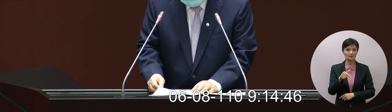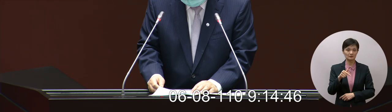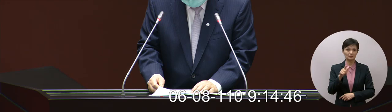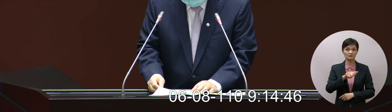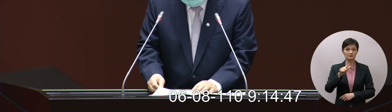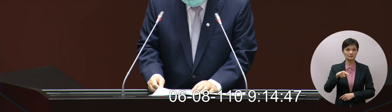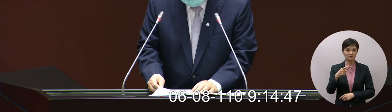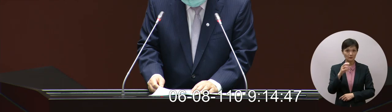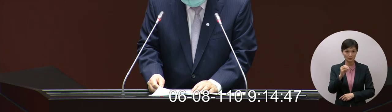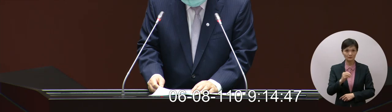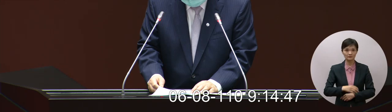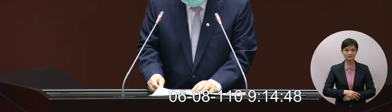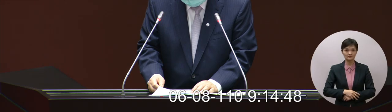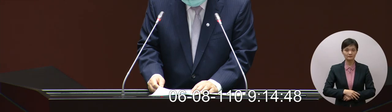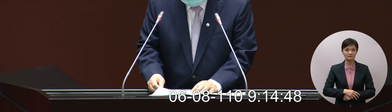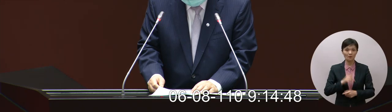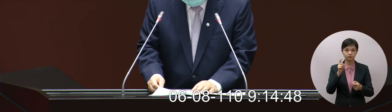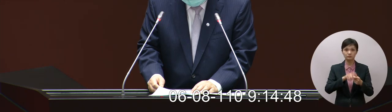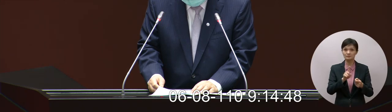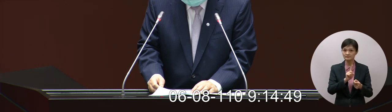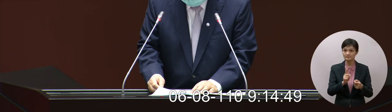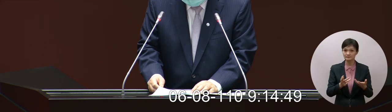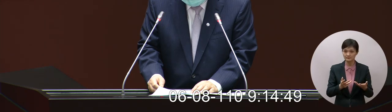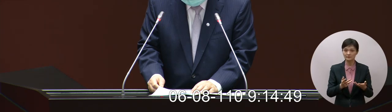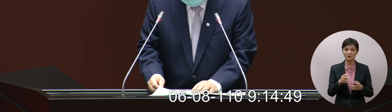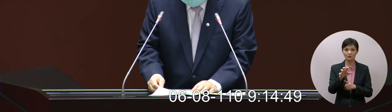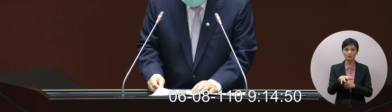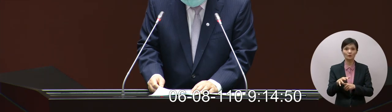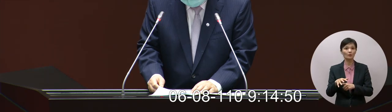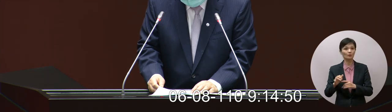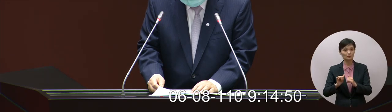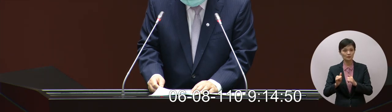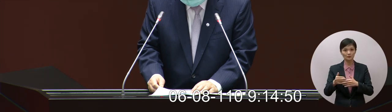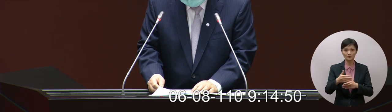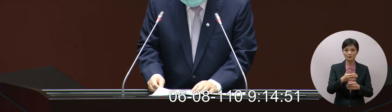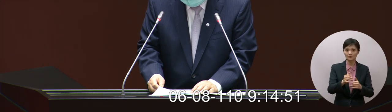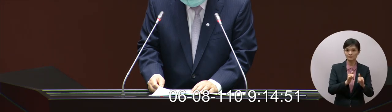196亿6000余万元，主要是办理受疫情影响之农民生活补贴